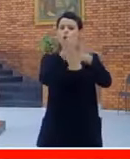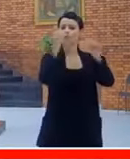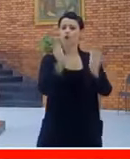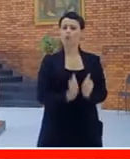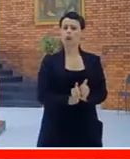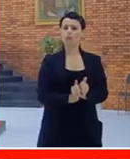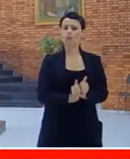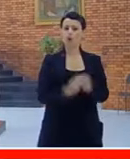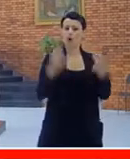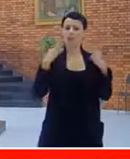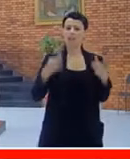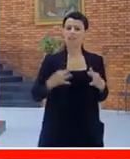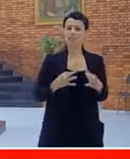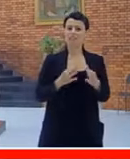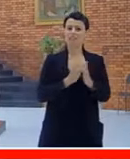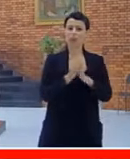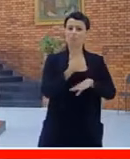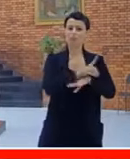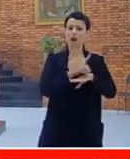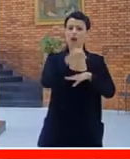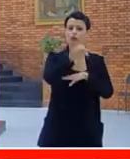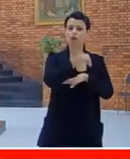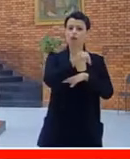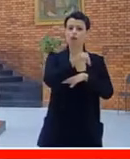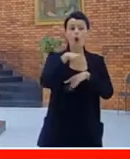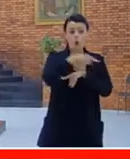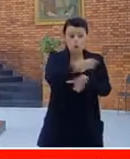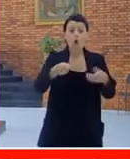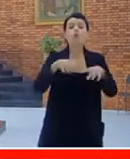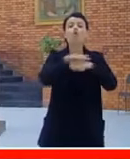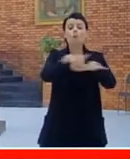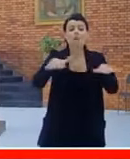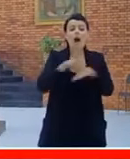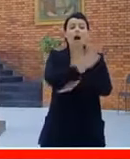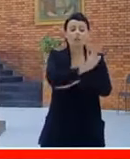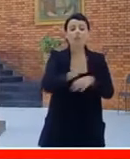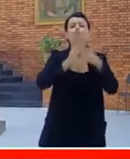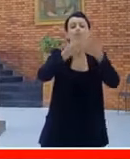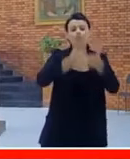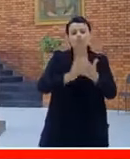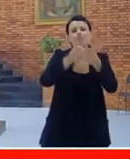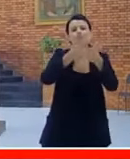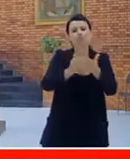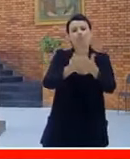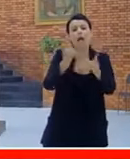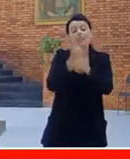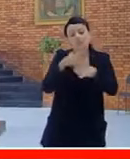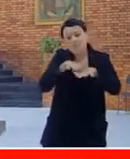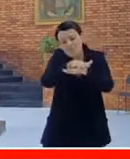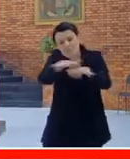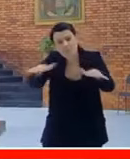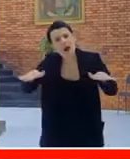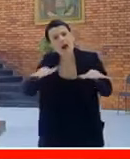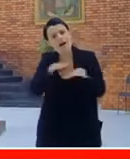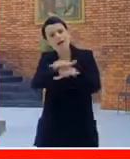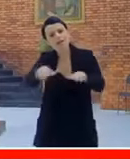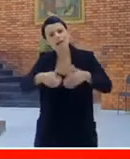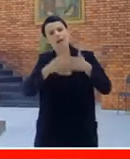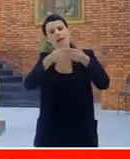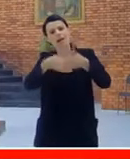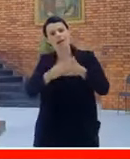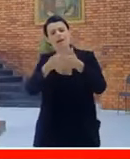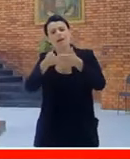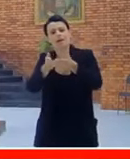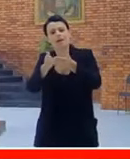hanno attraversato il loro mare. C'è un mare da attraversare per prendere in